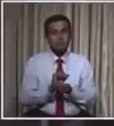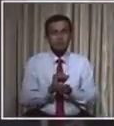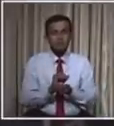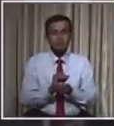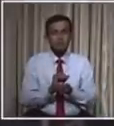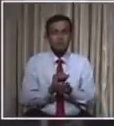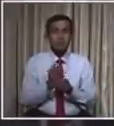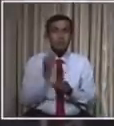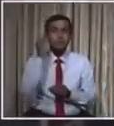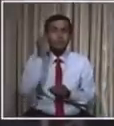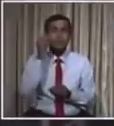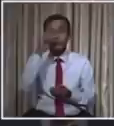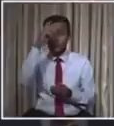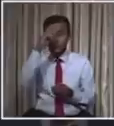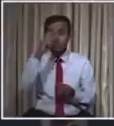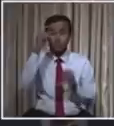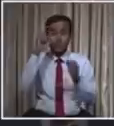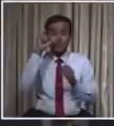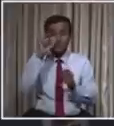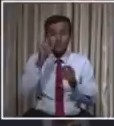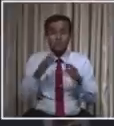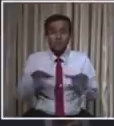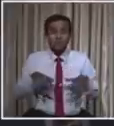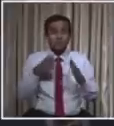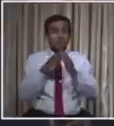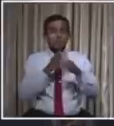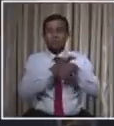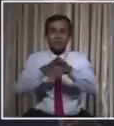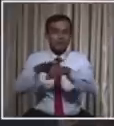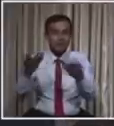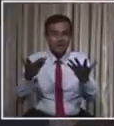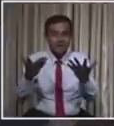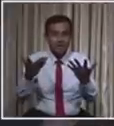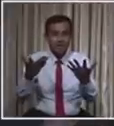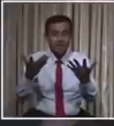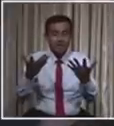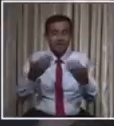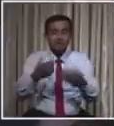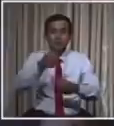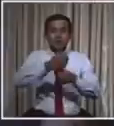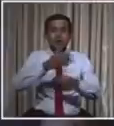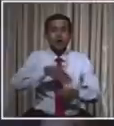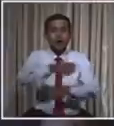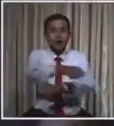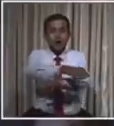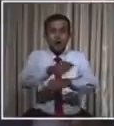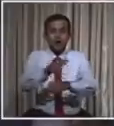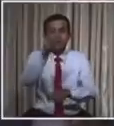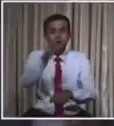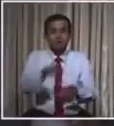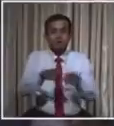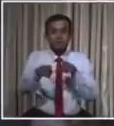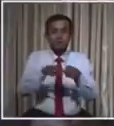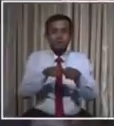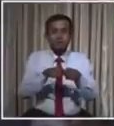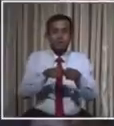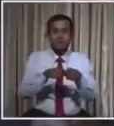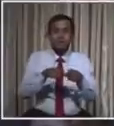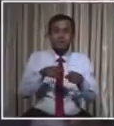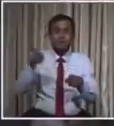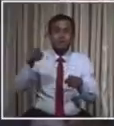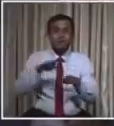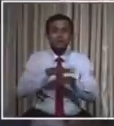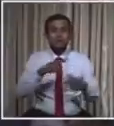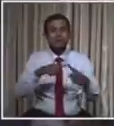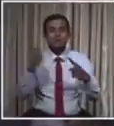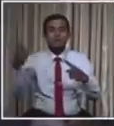රූප සුන්දරියෝ බලන්න මම යන්නේ නැහැ වන්දනාගාර ගානේ අරගෙන අපේ මේ ආණ්ඩුපක්ෂ ප්‍රධාන සංවිධායකතුමා වගේ මේ එහෙම දරුවා වෙන